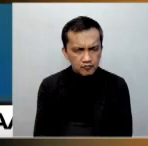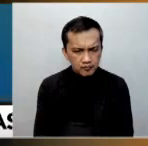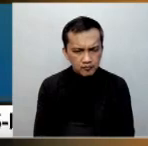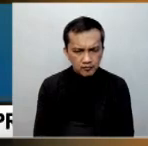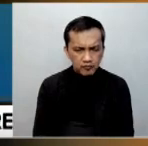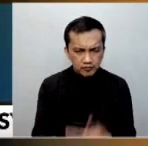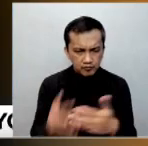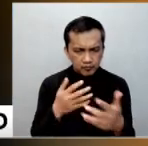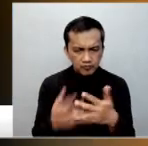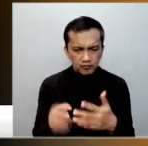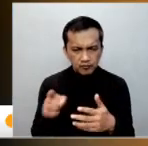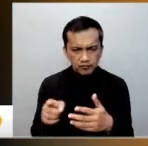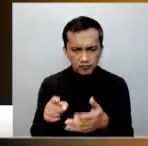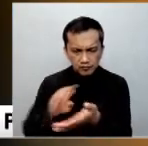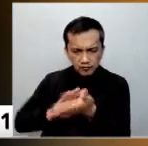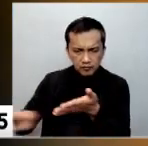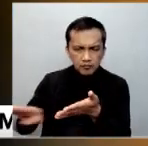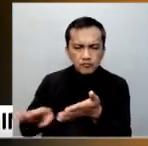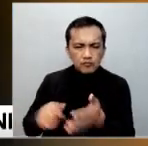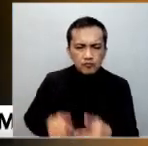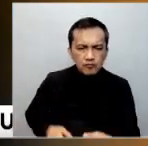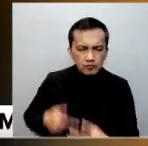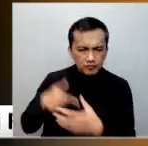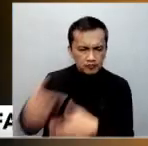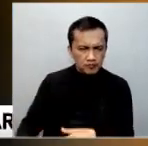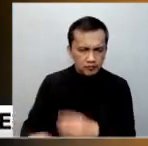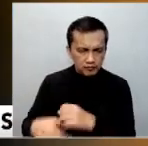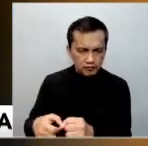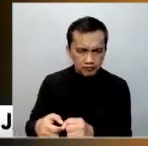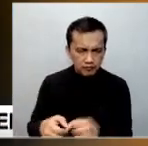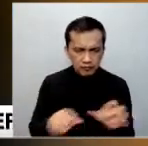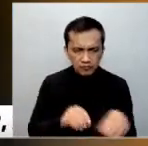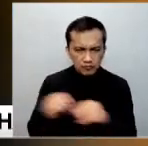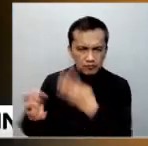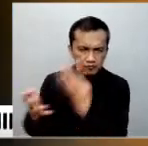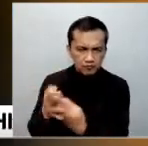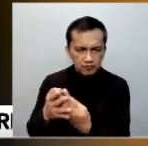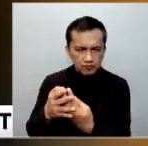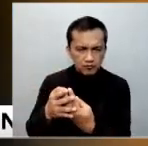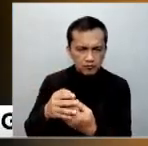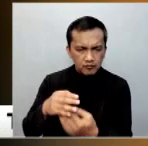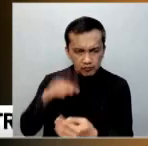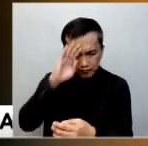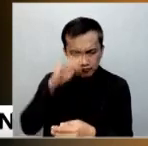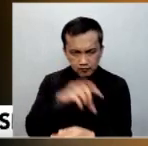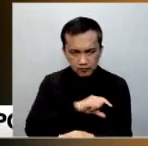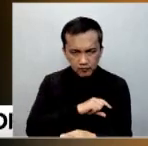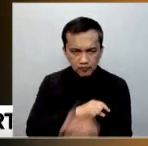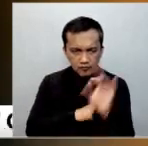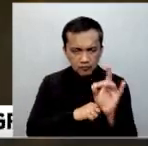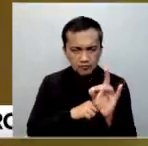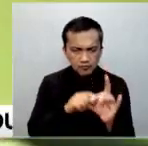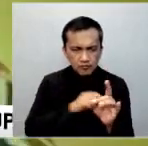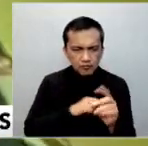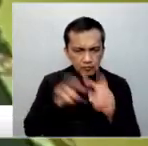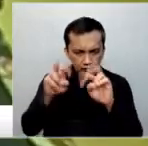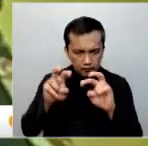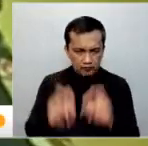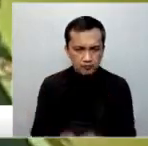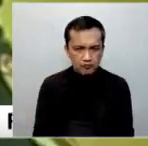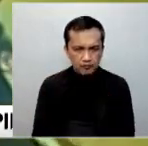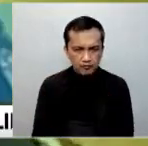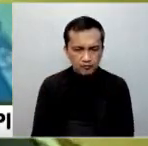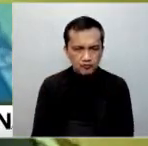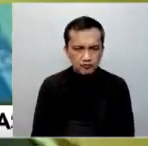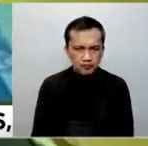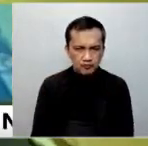niyan, sinibak, dinisarmahan at dinala sa holding facility ng Cavite Police ang 8 pulis para maimbestigahan. Pinatawag ko